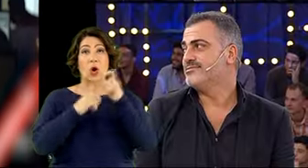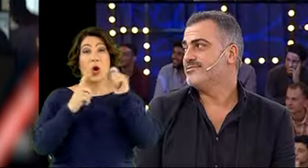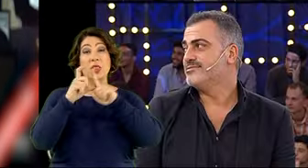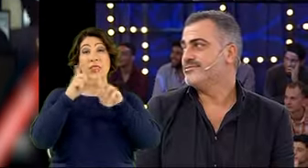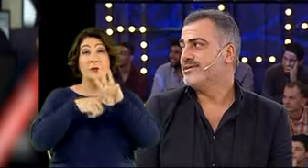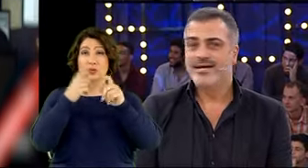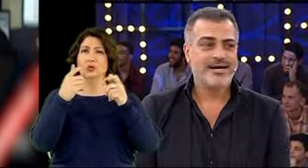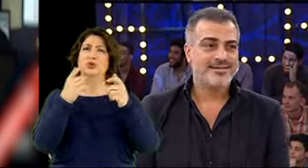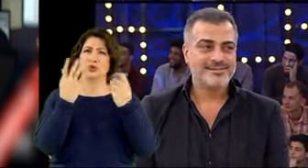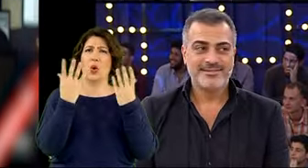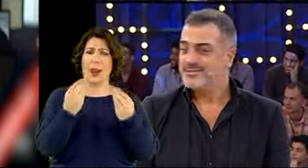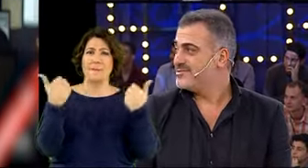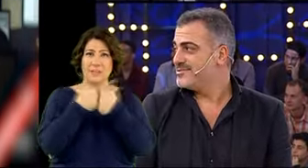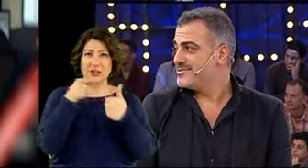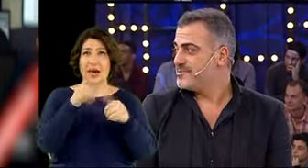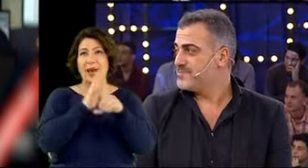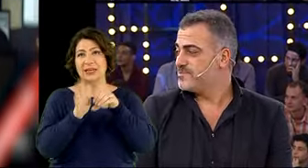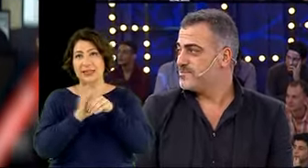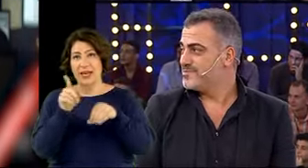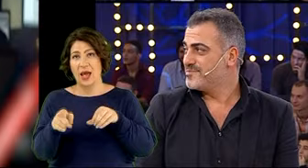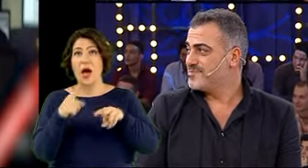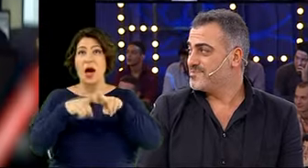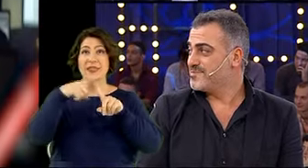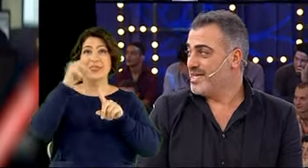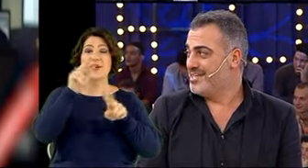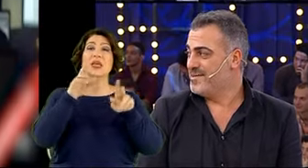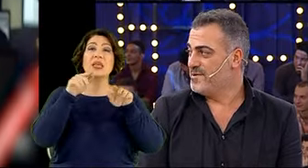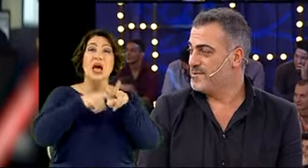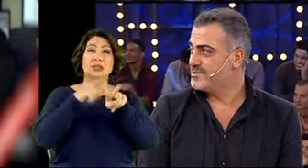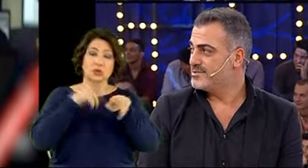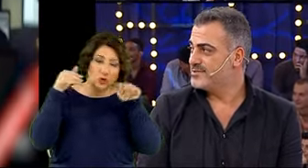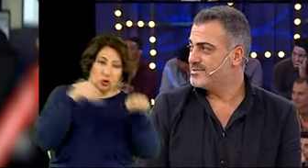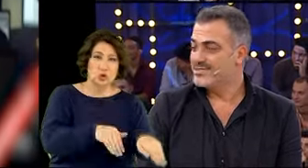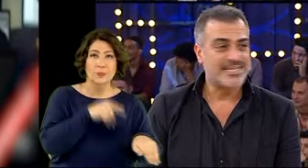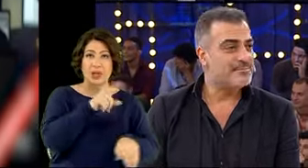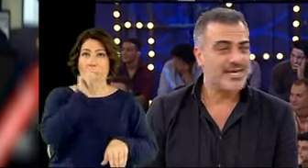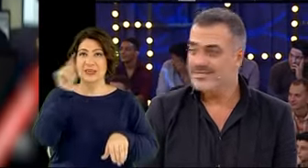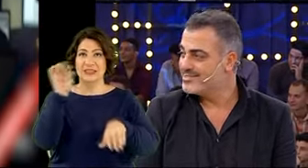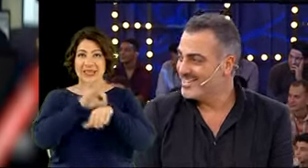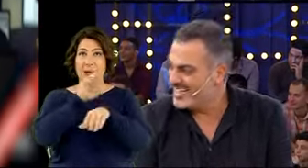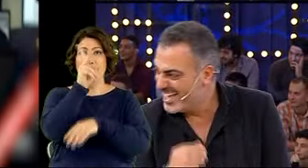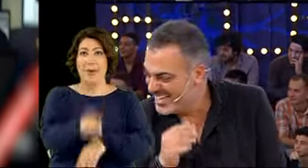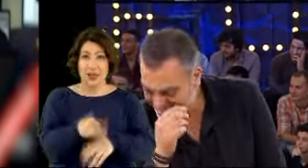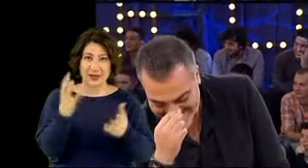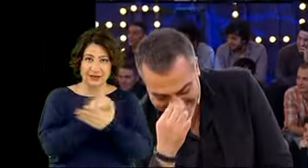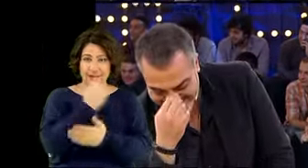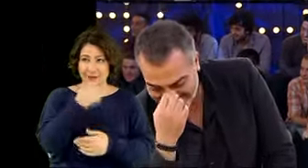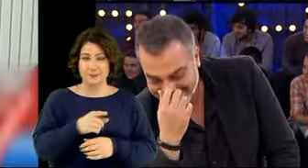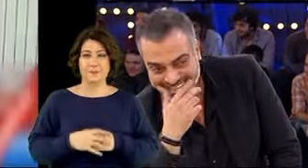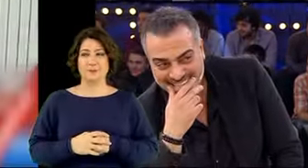Gordelus şeklinde geçen maçta Kayseri Erciyesspor Atiba'nın Yasin'i düşürmesiyle 11. dakikada penaltı kazandı.